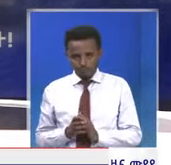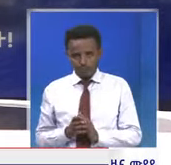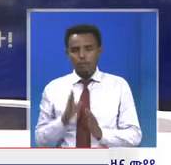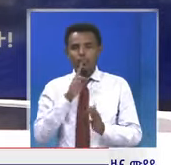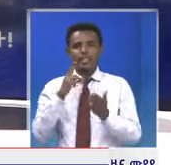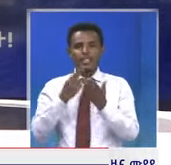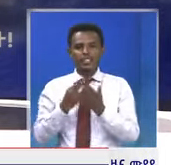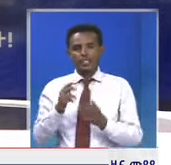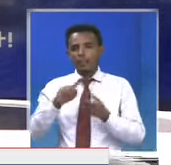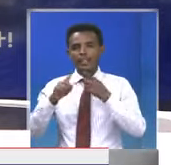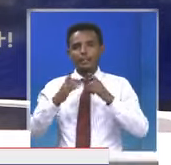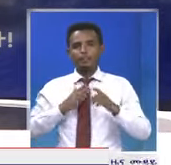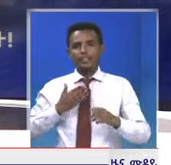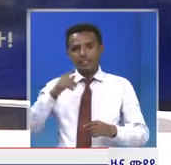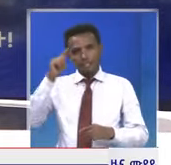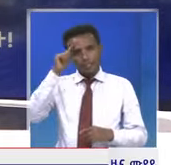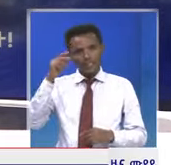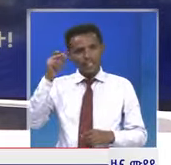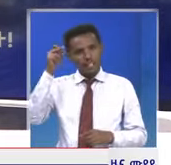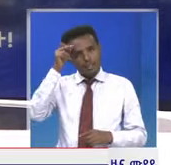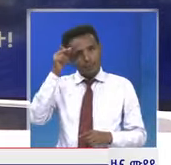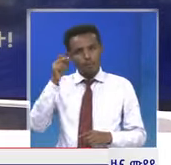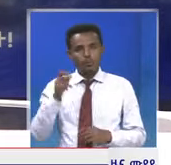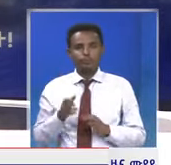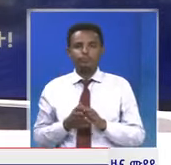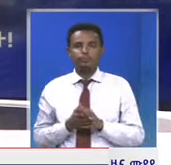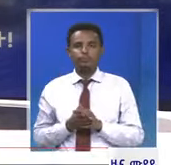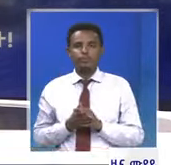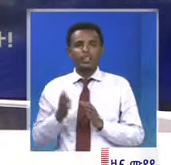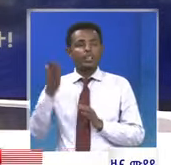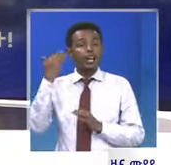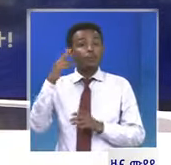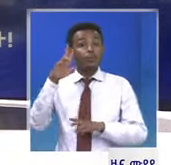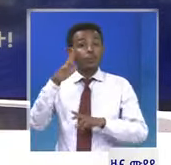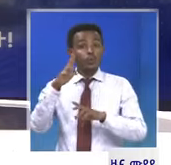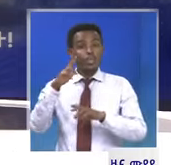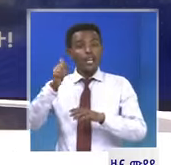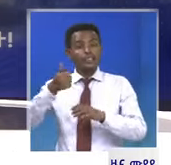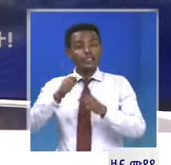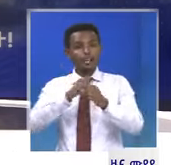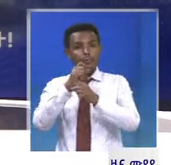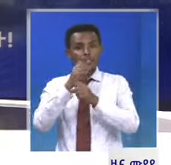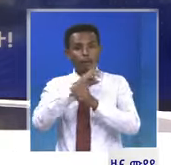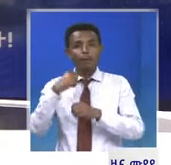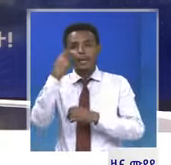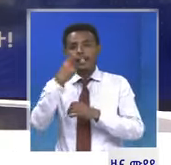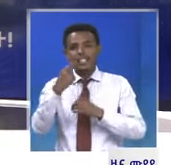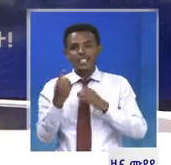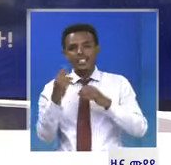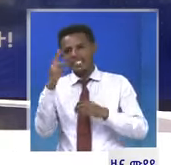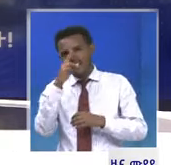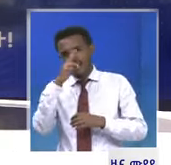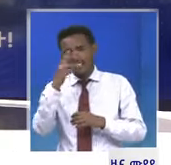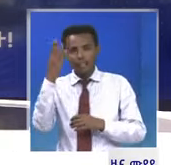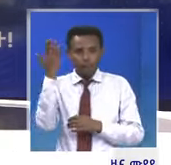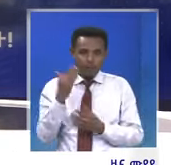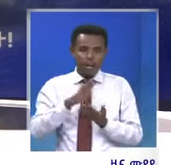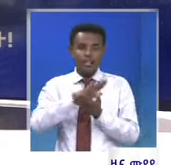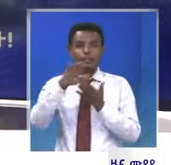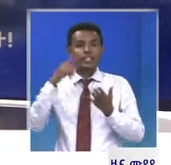ዘገባው የባልደረባችን ተመስገን ዳረጎት ነው። ላለፉት 3 አስርት ዓመታት በማንነታችን ላይ ሲቀለድ የነበረውን